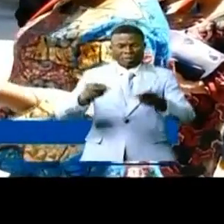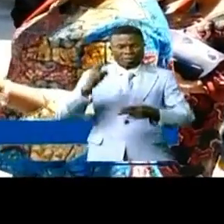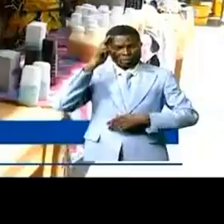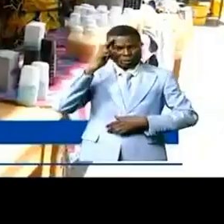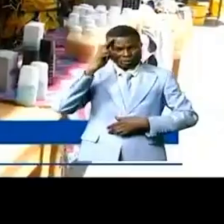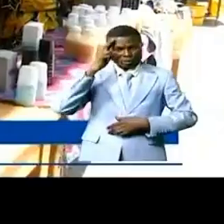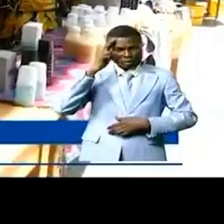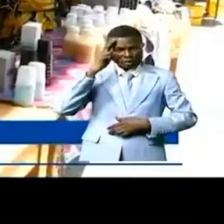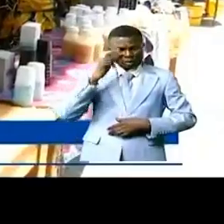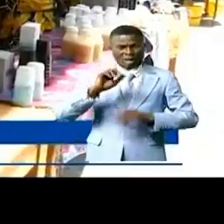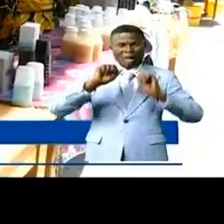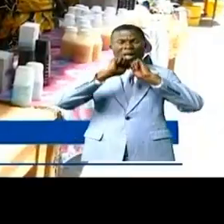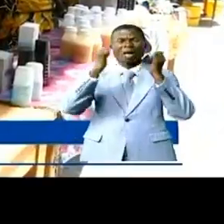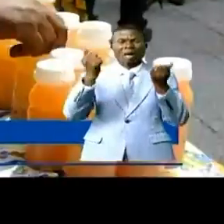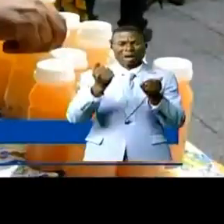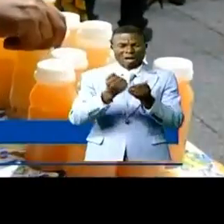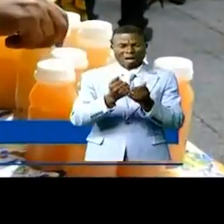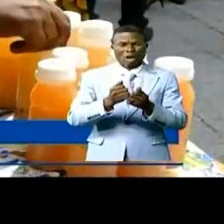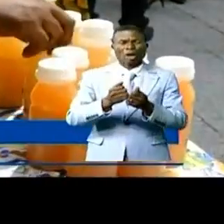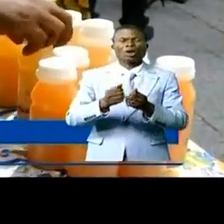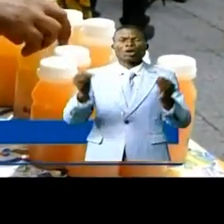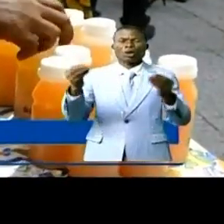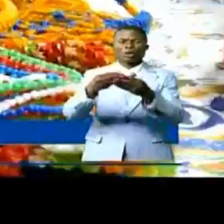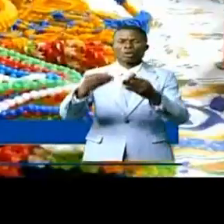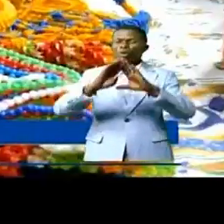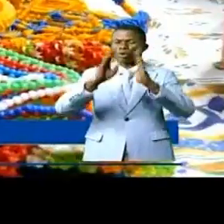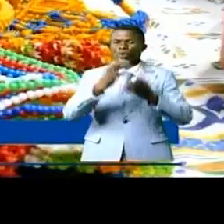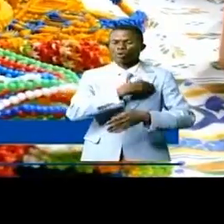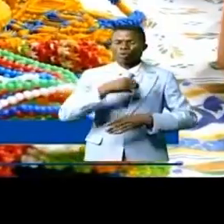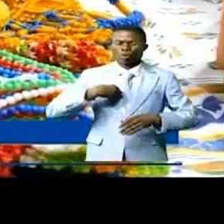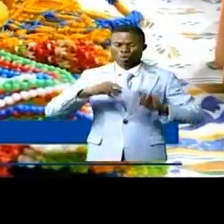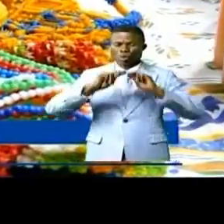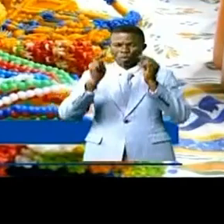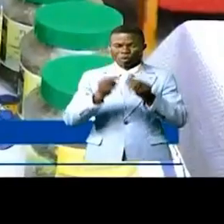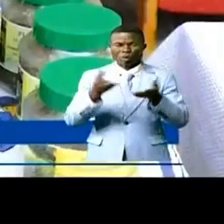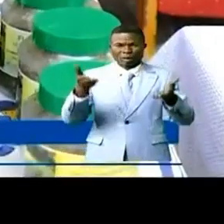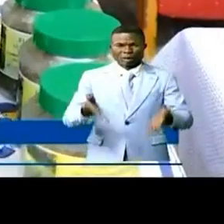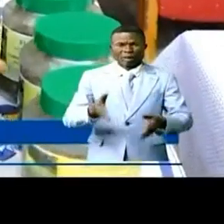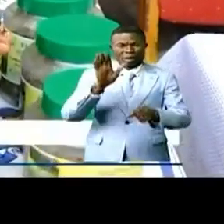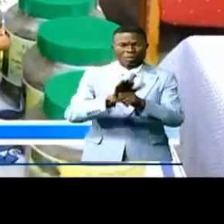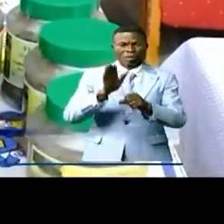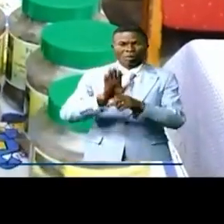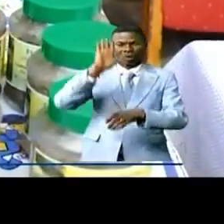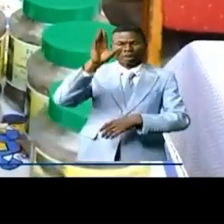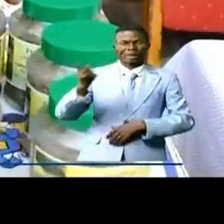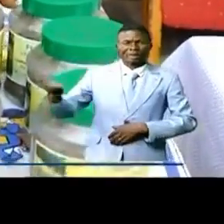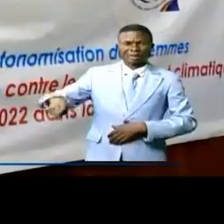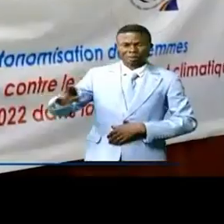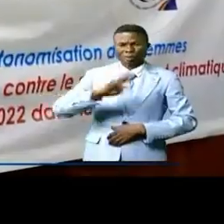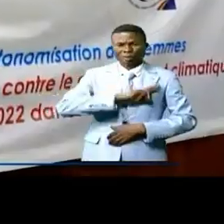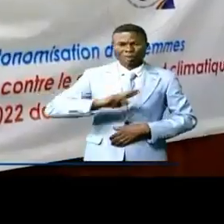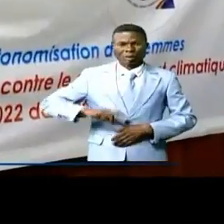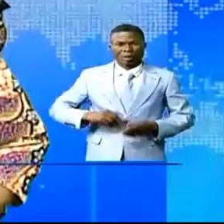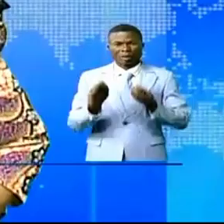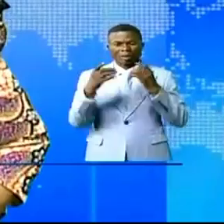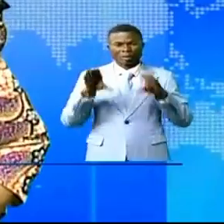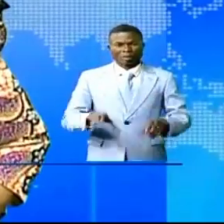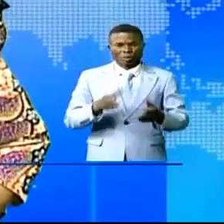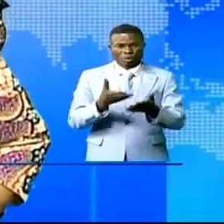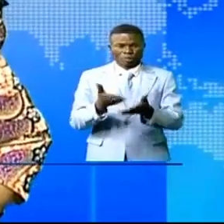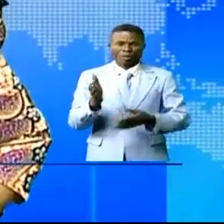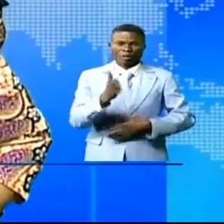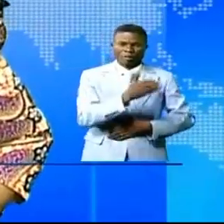une association qui regroupe les femmes de tout on danse existe dans plus de sel provinces de la république démocratique du congo